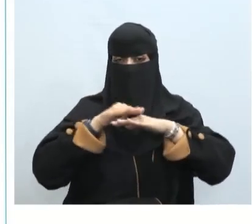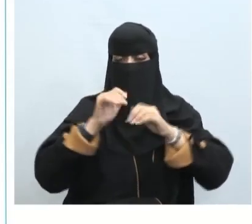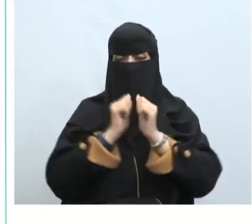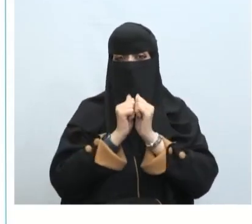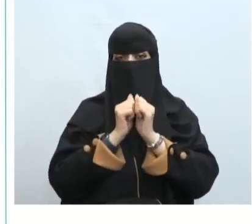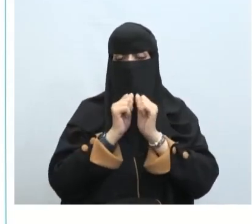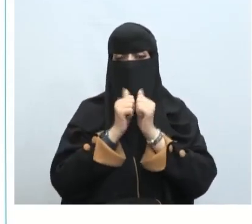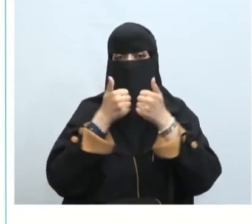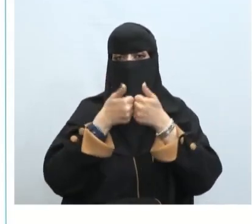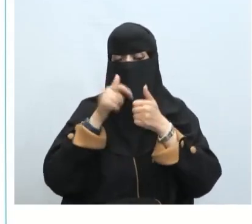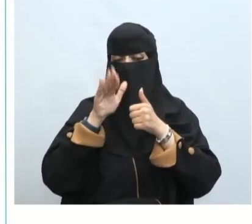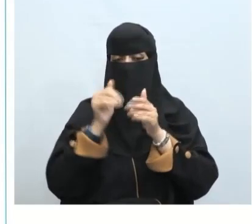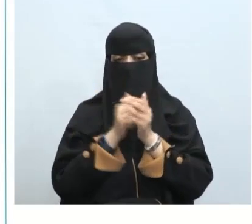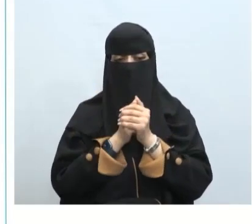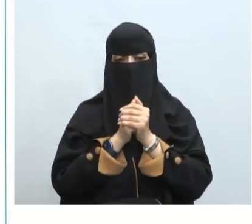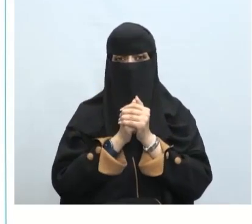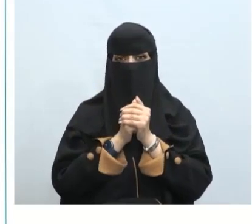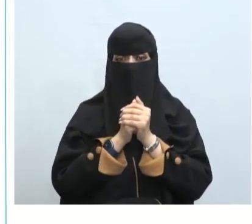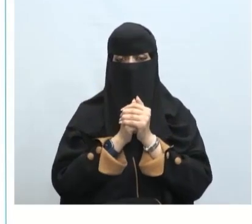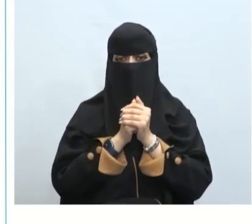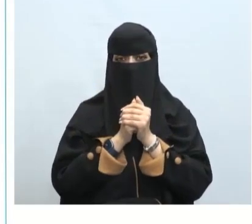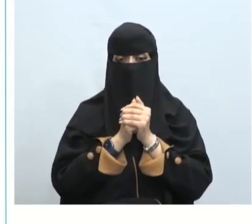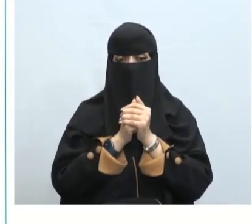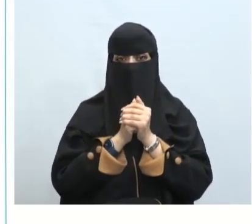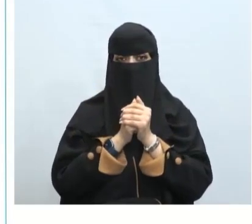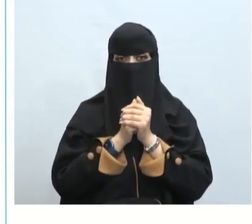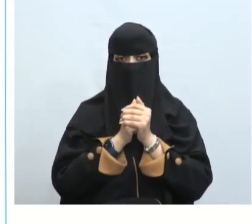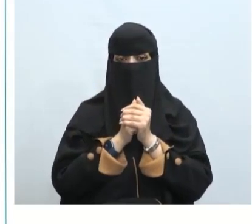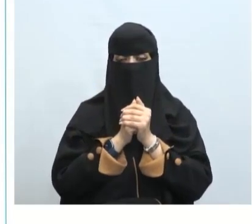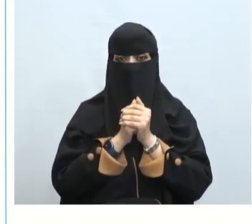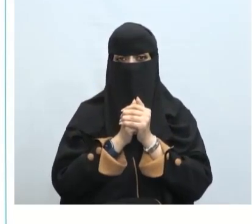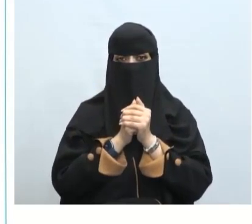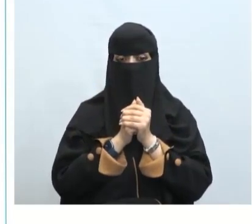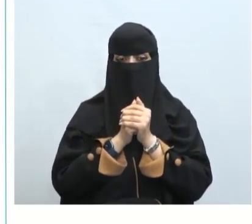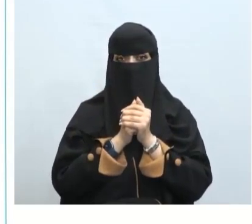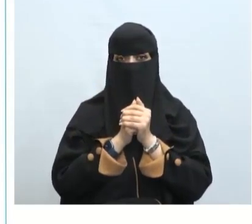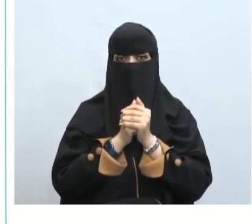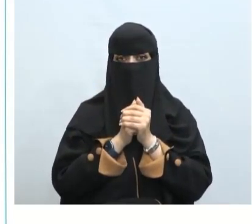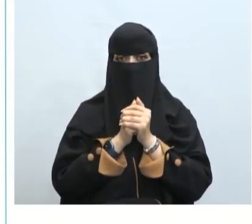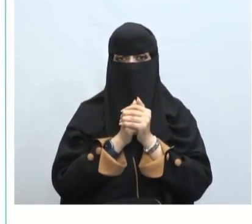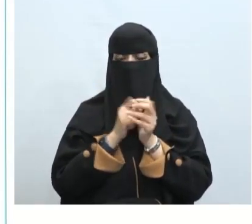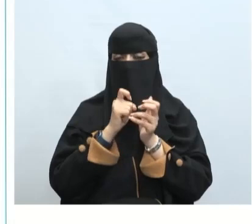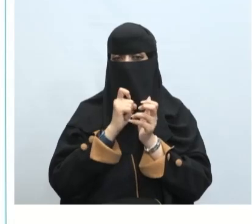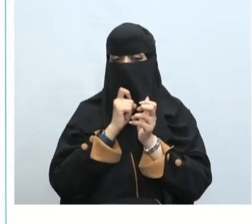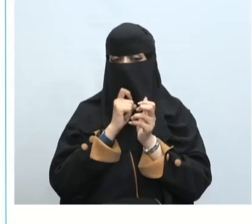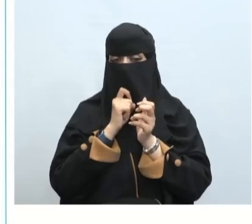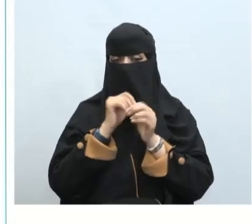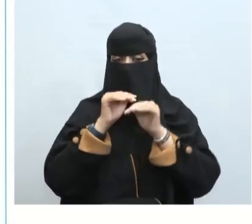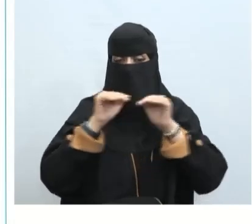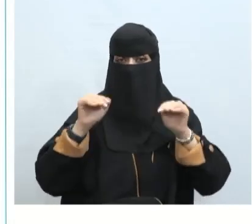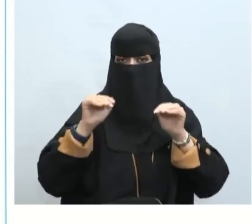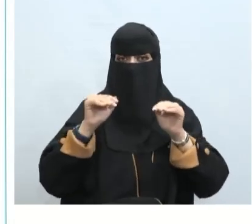البطاله ضعف الوضع الاجتماعي للاسره ضعف الوضع الاجتماعي